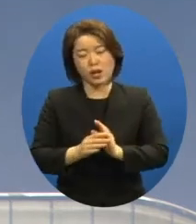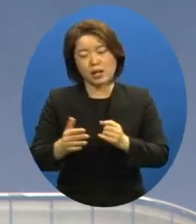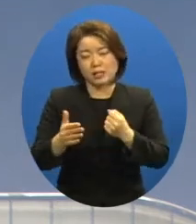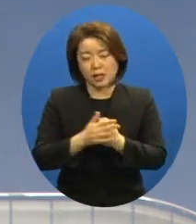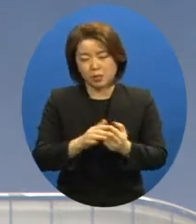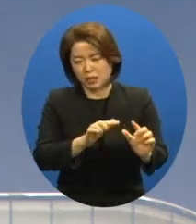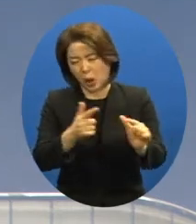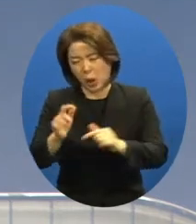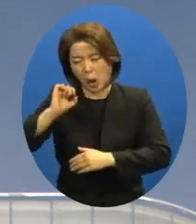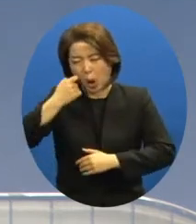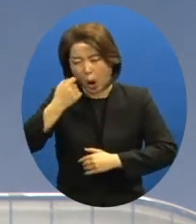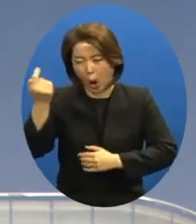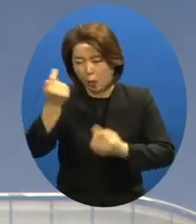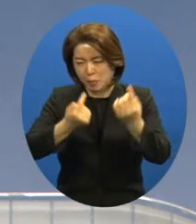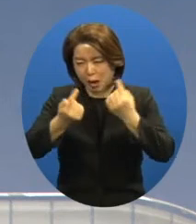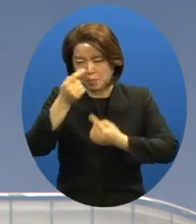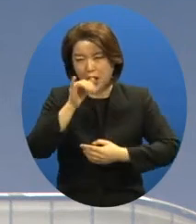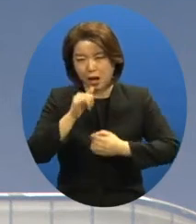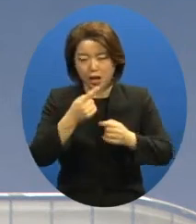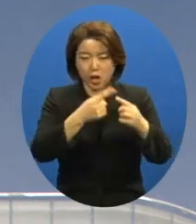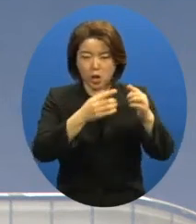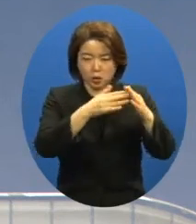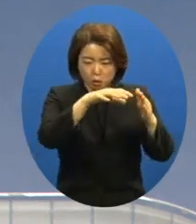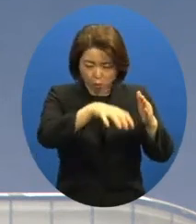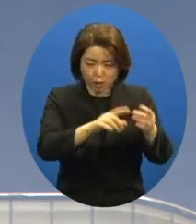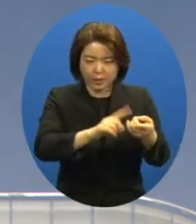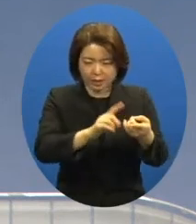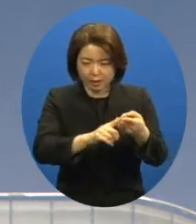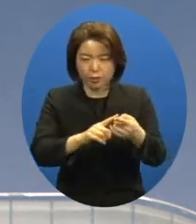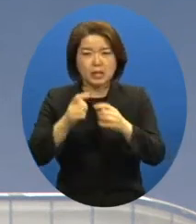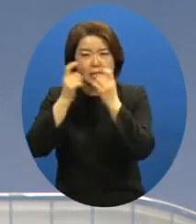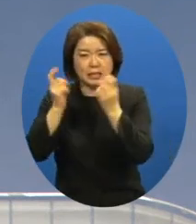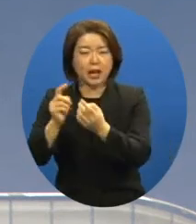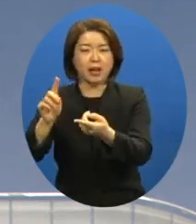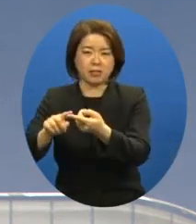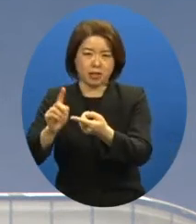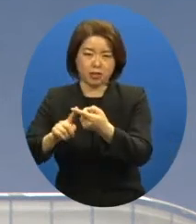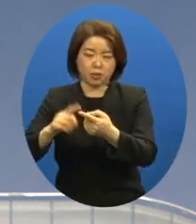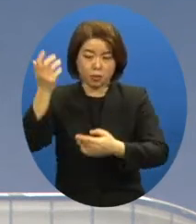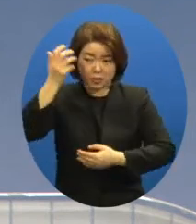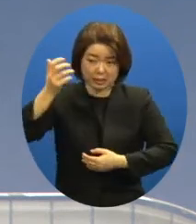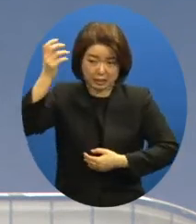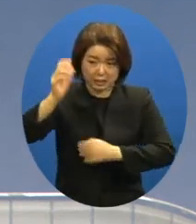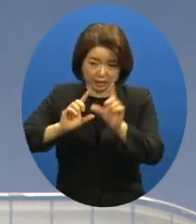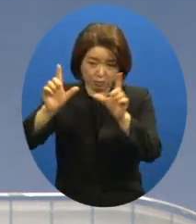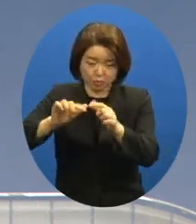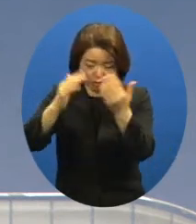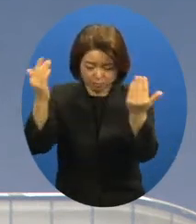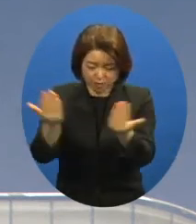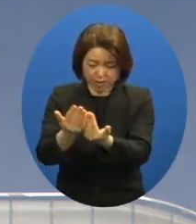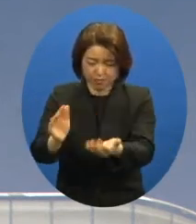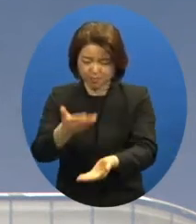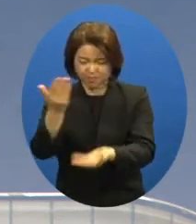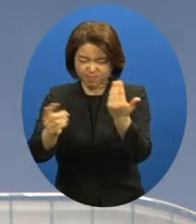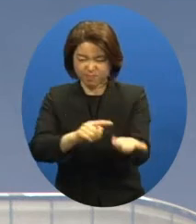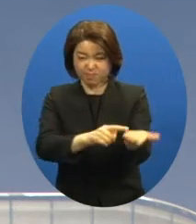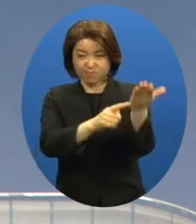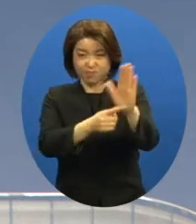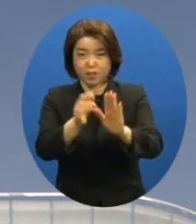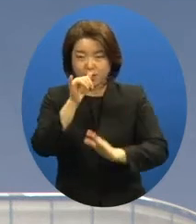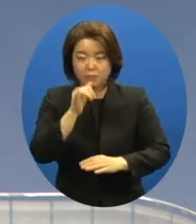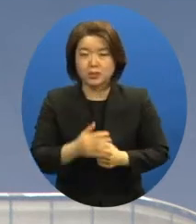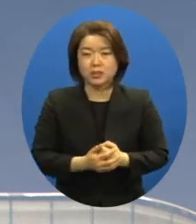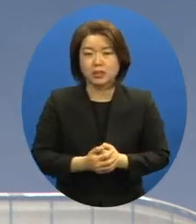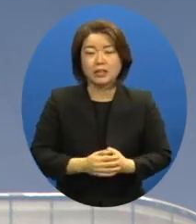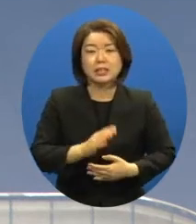지금 교회는 교회대로 개인은 개인대로 영적인 실상이 다 드러납니다. 진짜 예수님